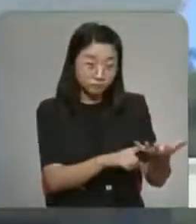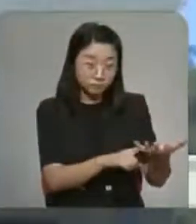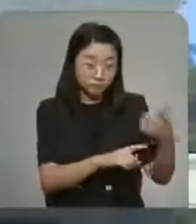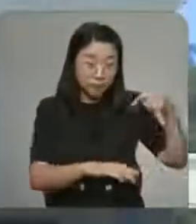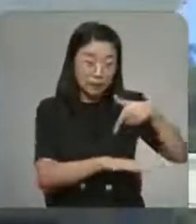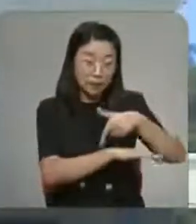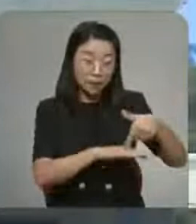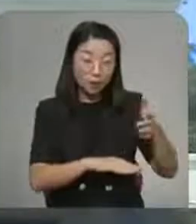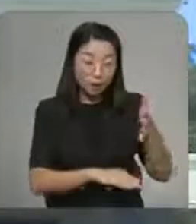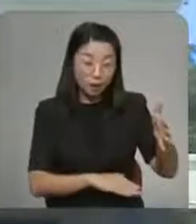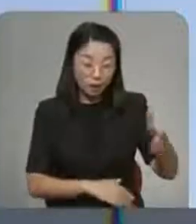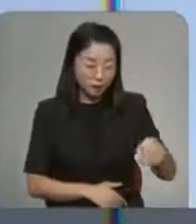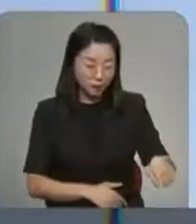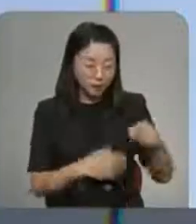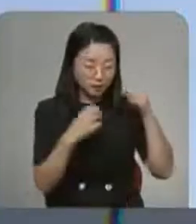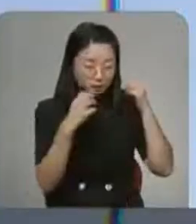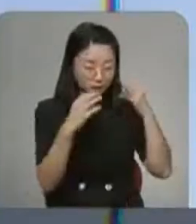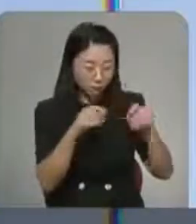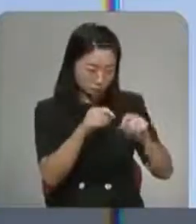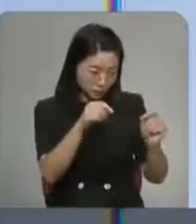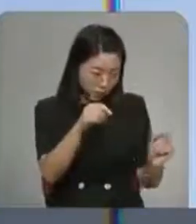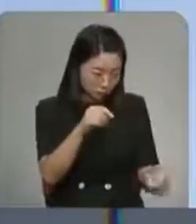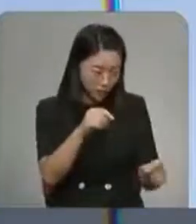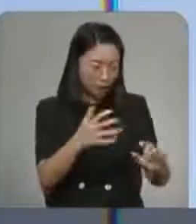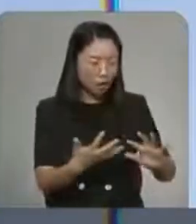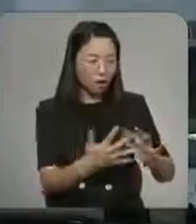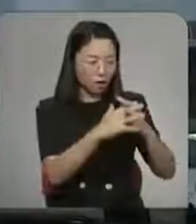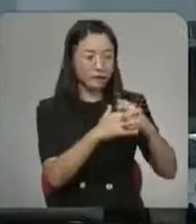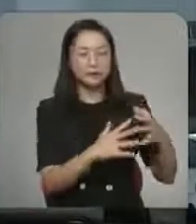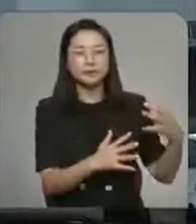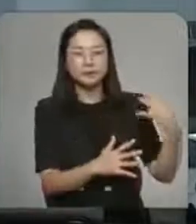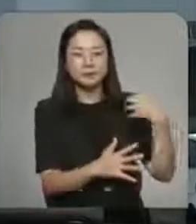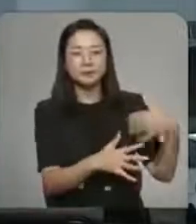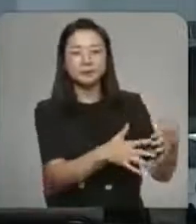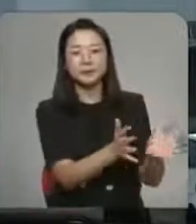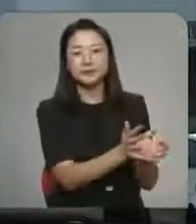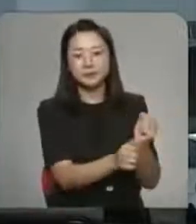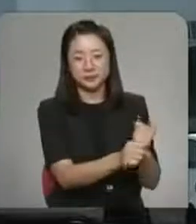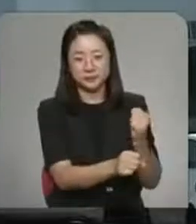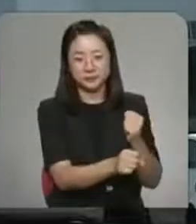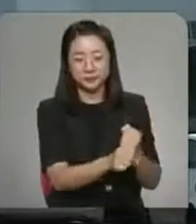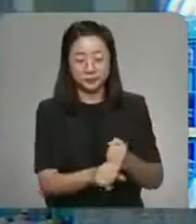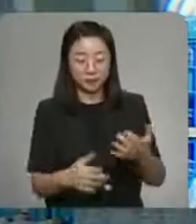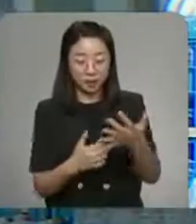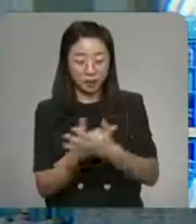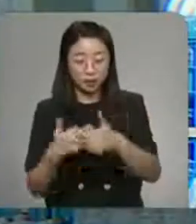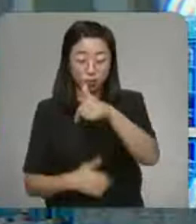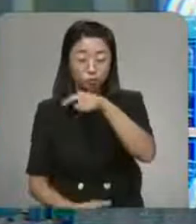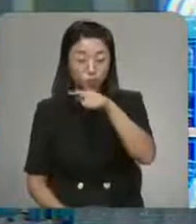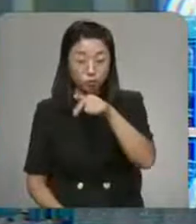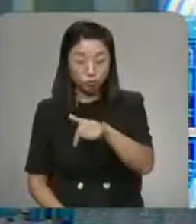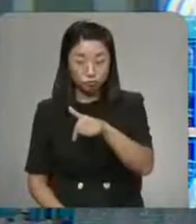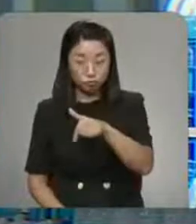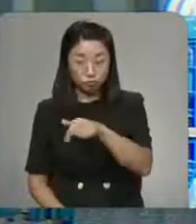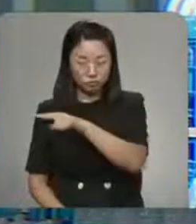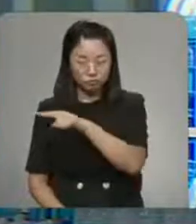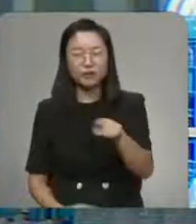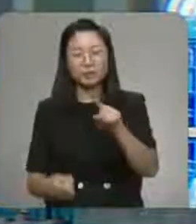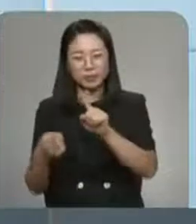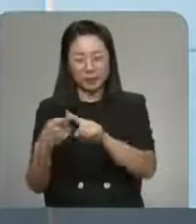청사 건립 추진단도 신설될 예정입니다. 이를 통해 강원도 조직은 국단위 부서의 수는 변동이